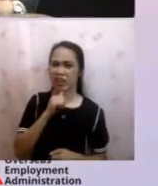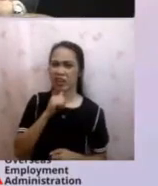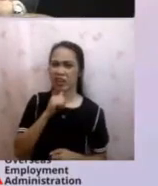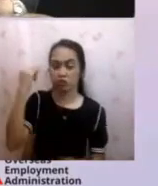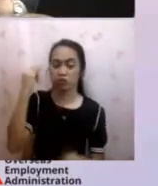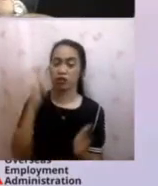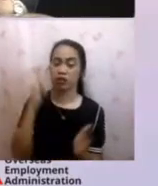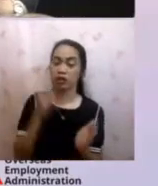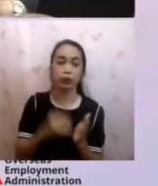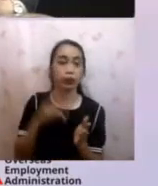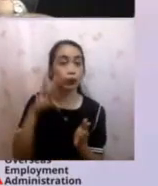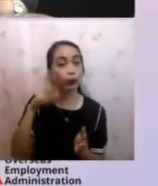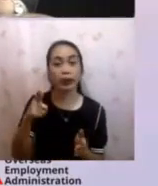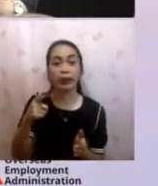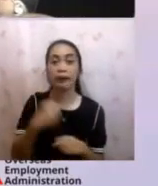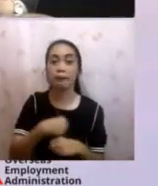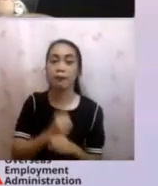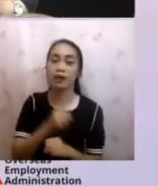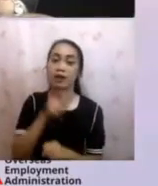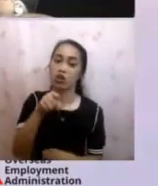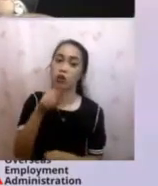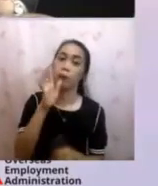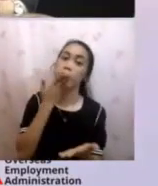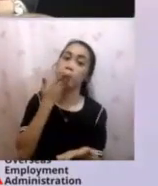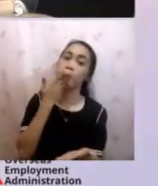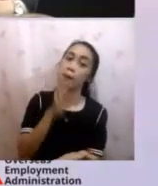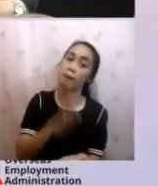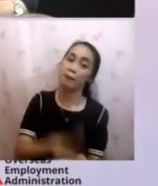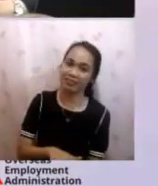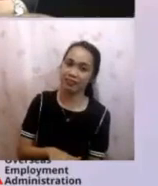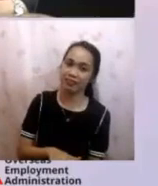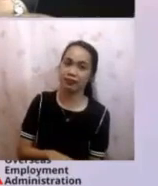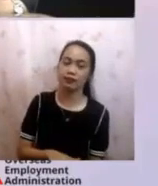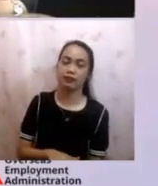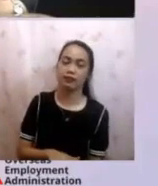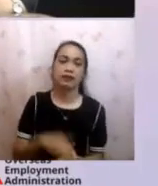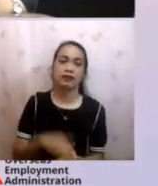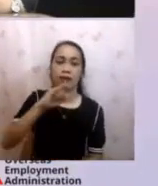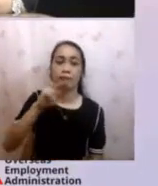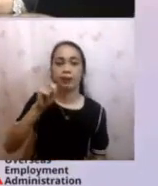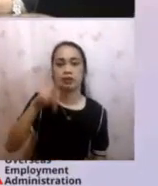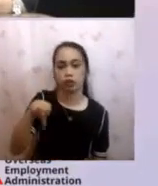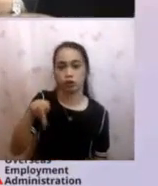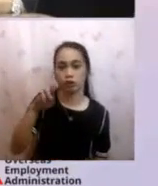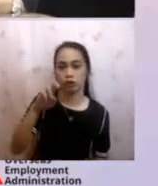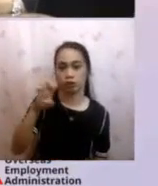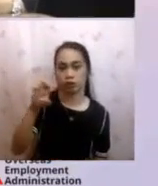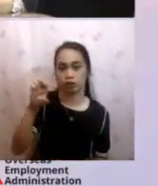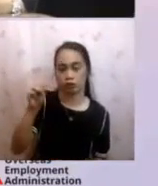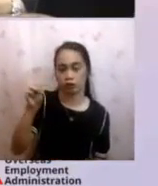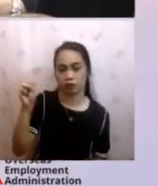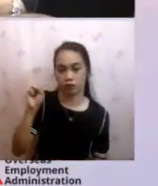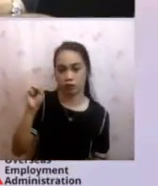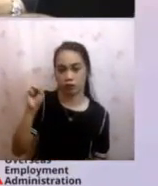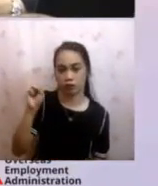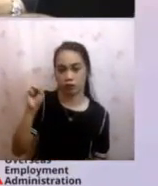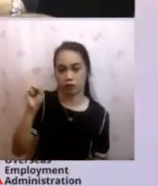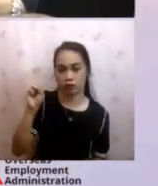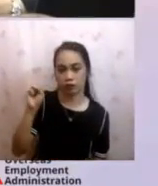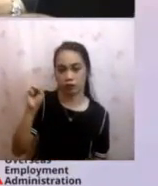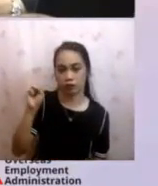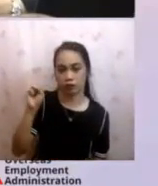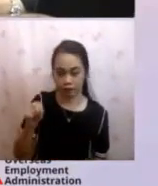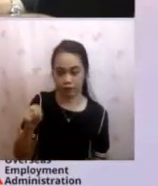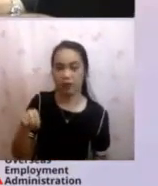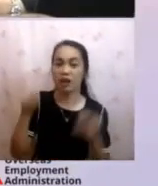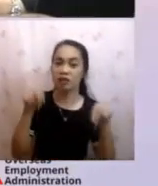to inform the company or your point person. So it's really, really okay, guys, nga if ever manganing dili ka available for that day or time,